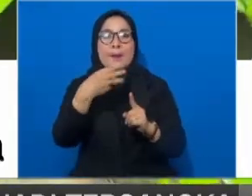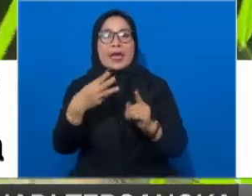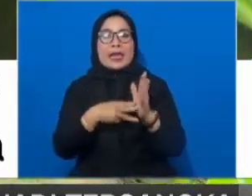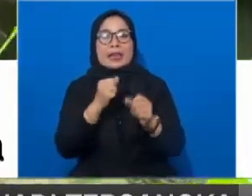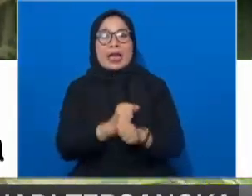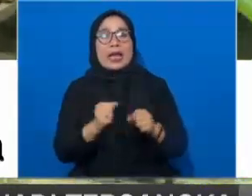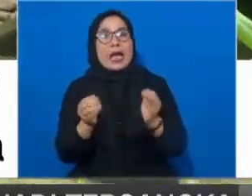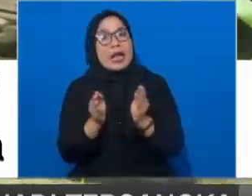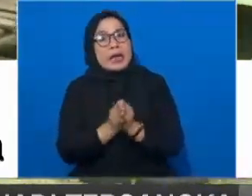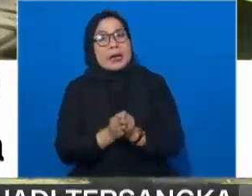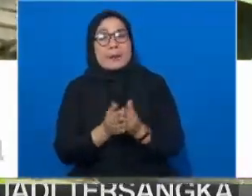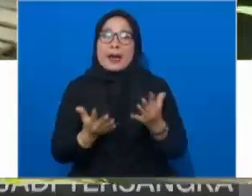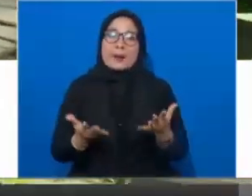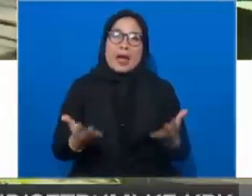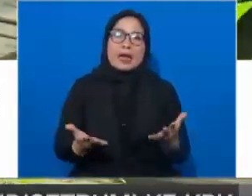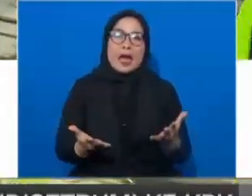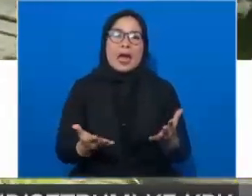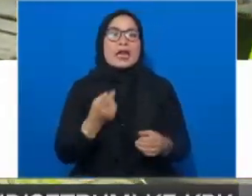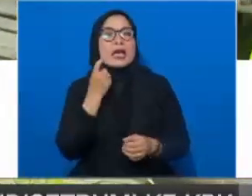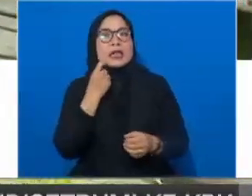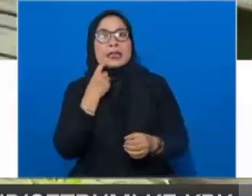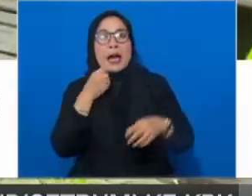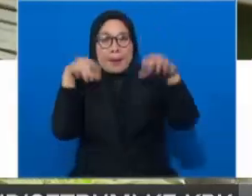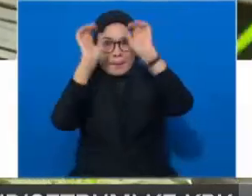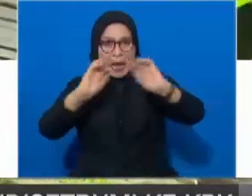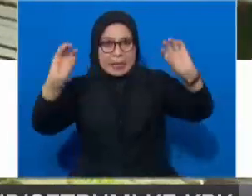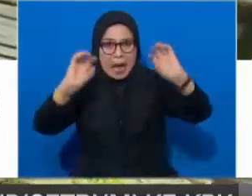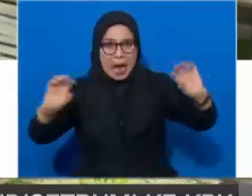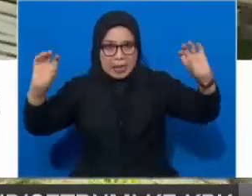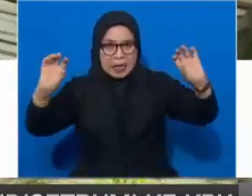perayaan. Dan perjalanan kita mulai.